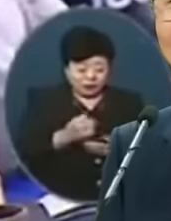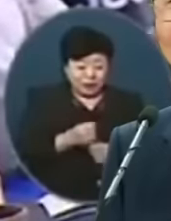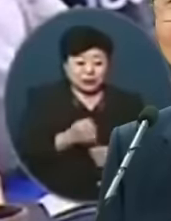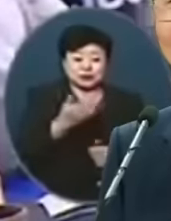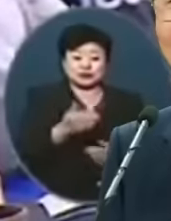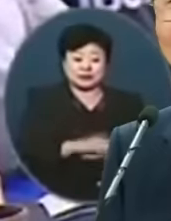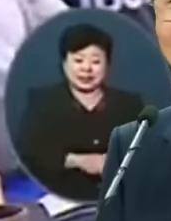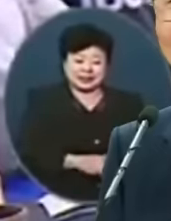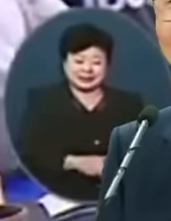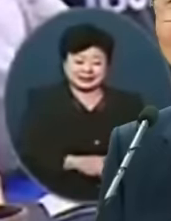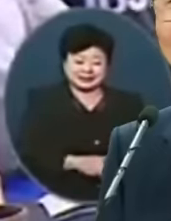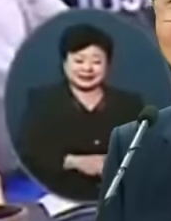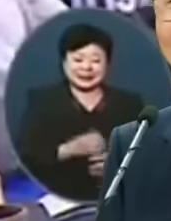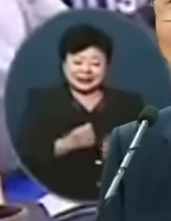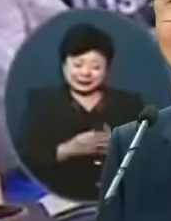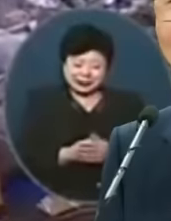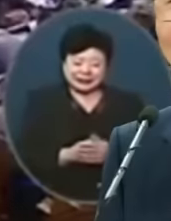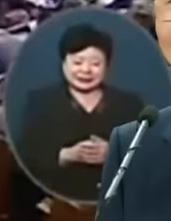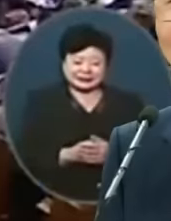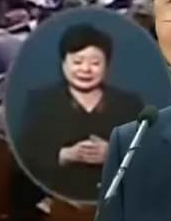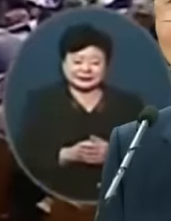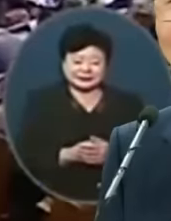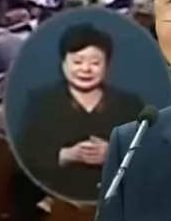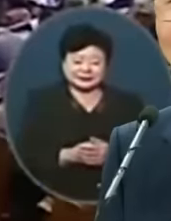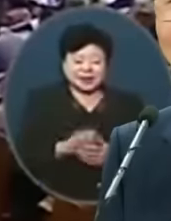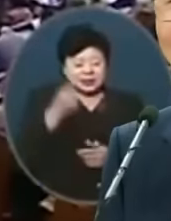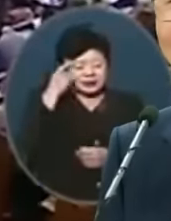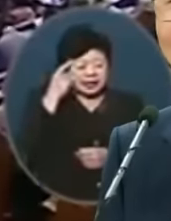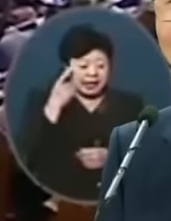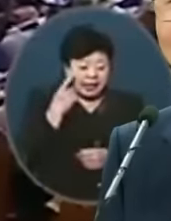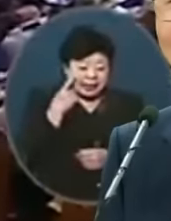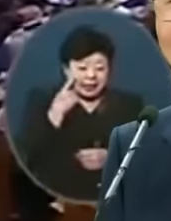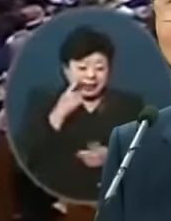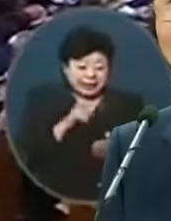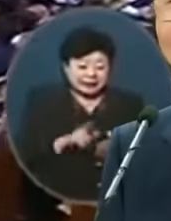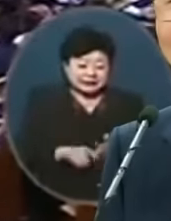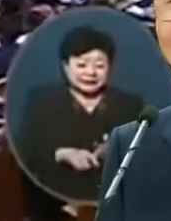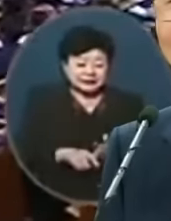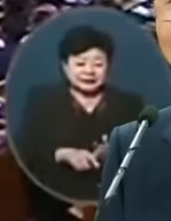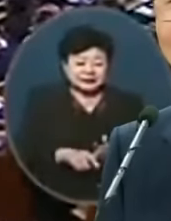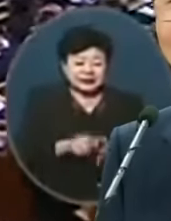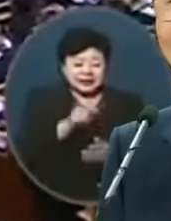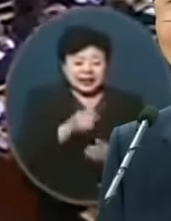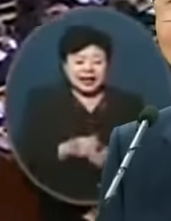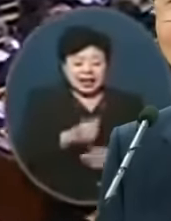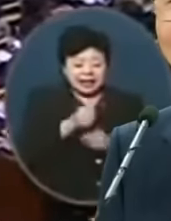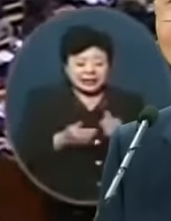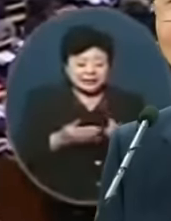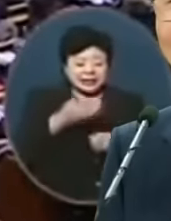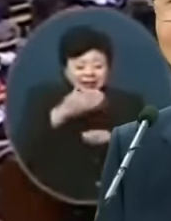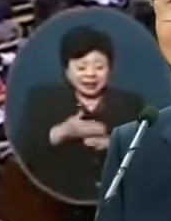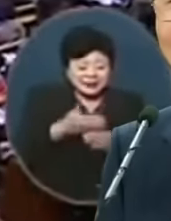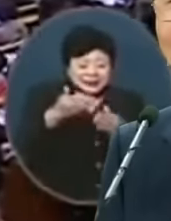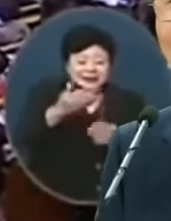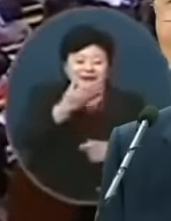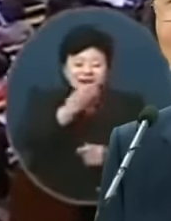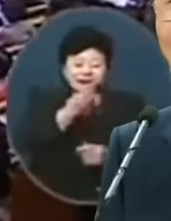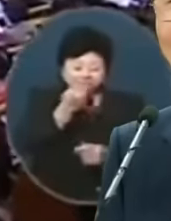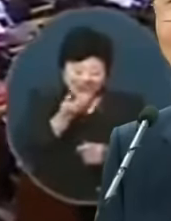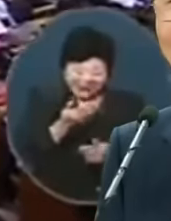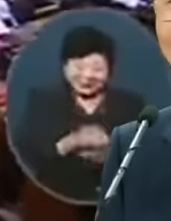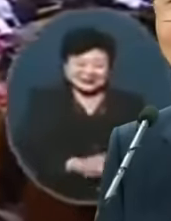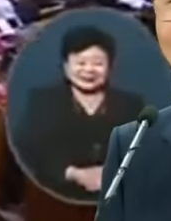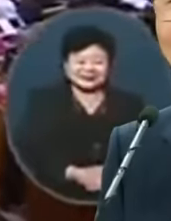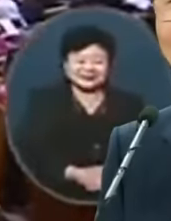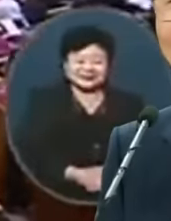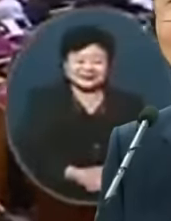것입니다. 그러므로 이것을 생각할 때 우리가 하나님께 감사하지 않을 수 없고 행복하지 않을 수 없습니다.